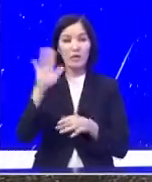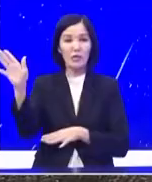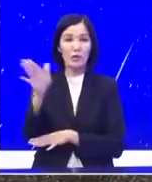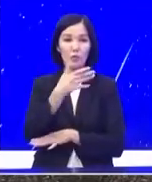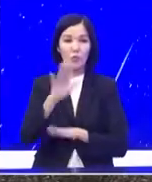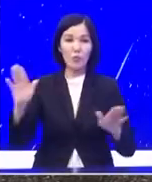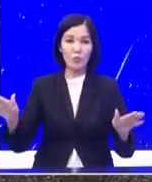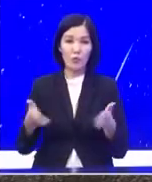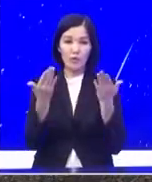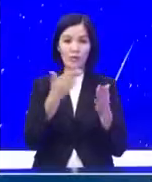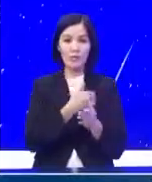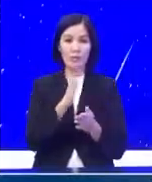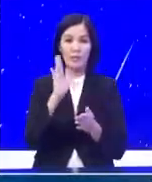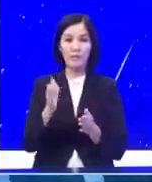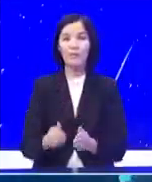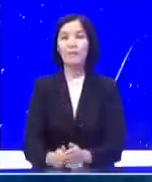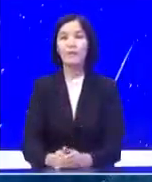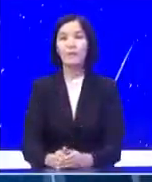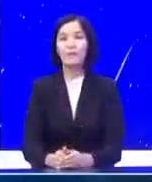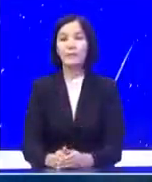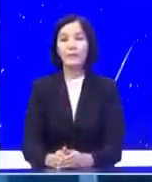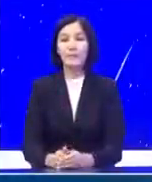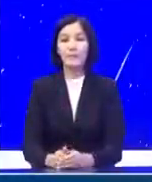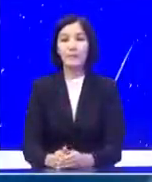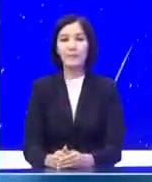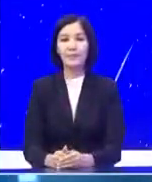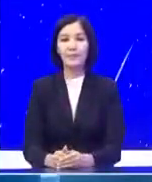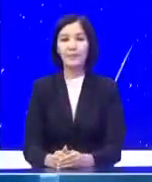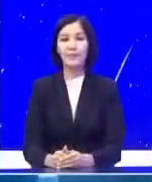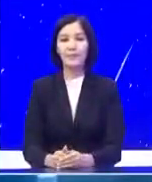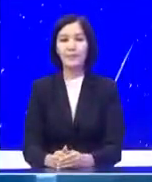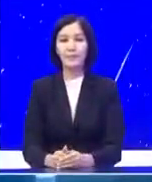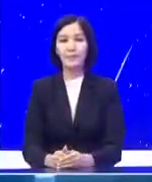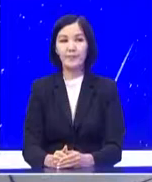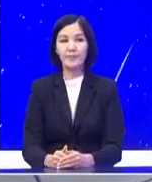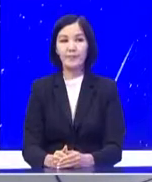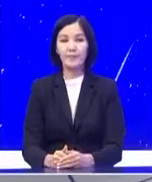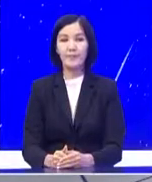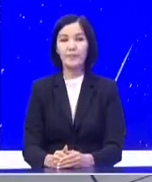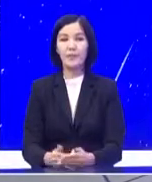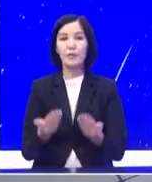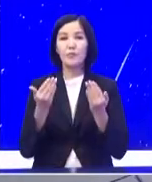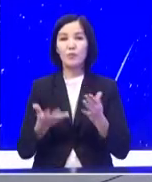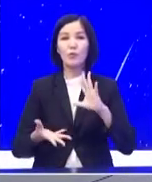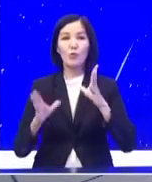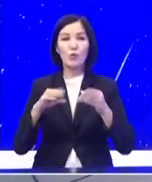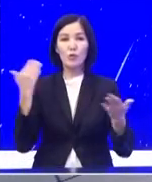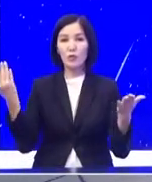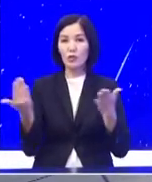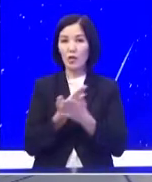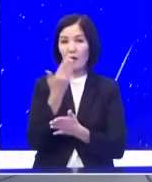тек биікке көтеріп жүргіміз келеді дейді. Рахат Рахымжанов, Мади Байбосынов, Жетісу арнасы. Қадірменді көрермен,